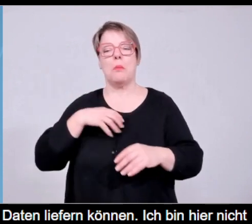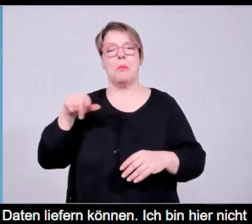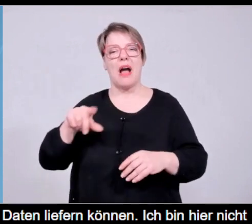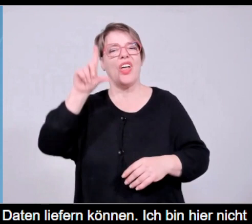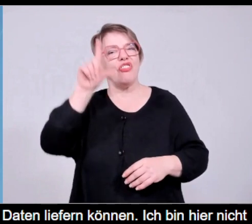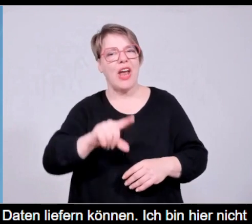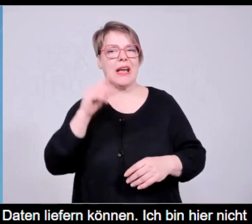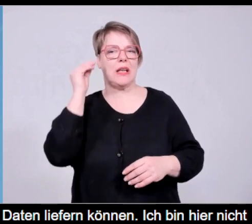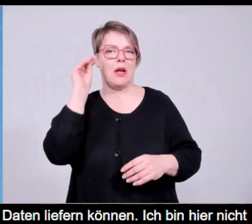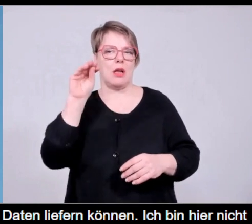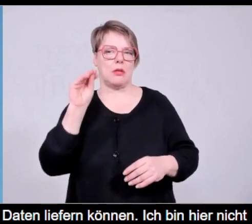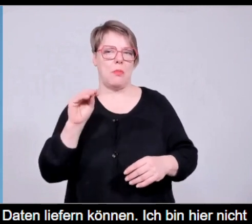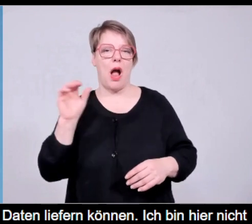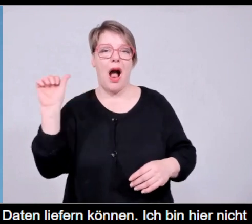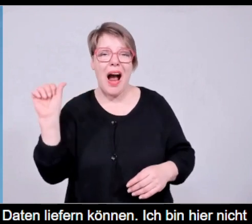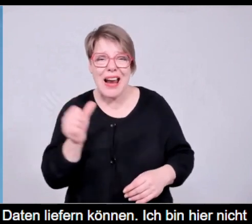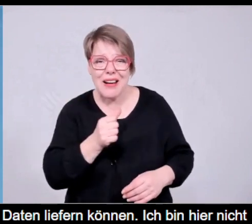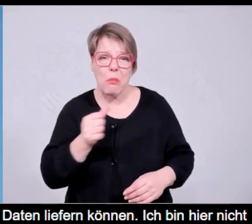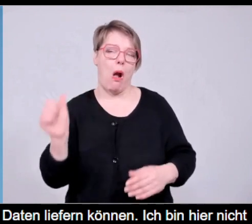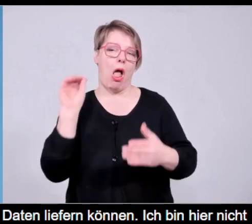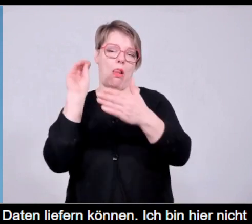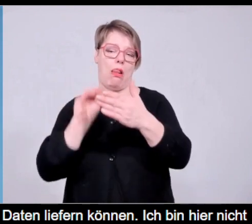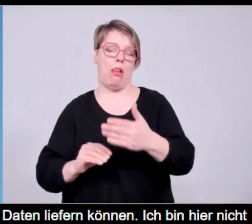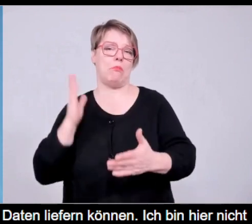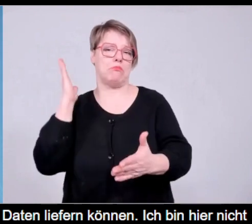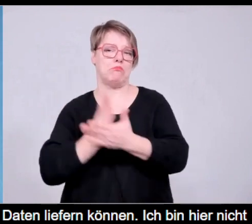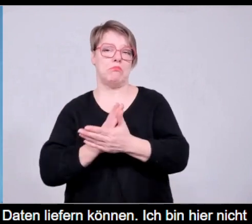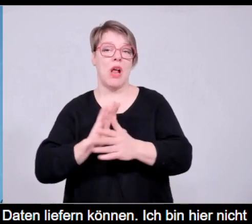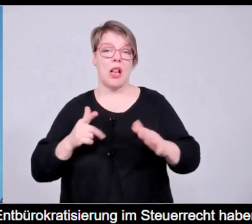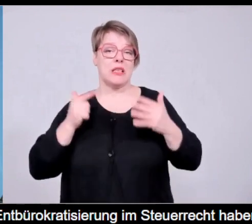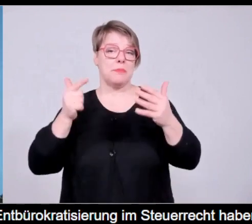Vielen Dank. Weitere Fragen sehe ich nicht. Damit ist die Pressekonferenz geschlossen.